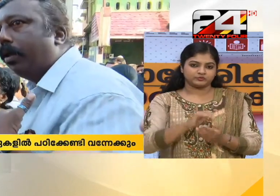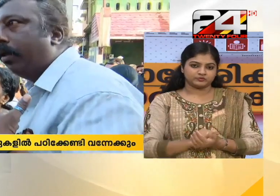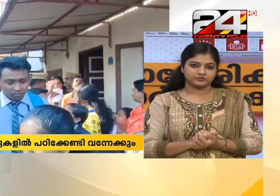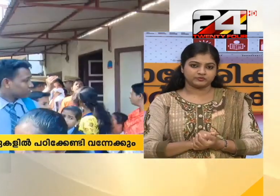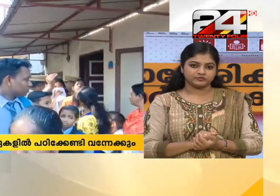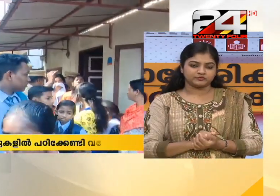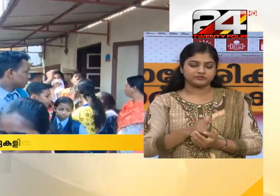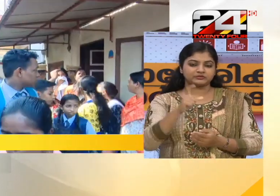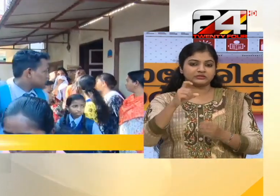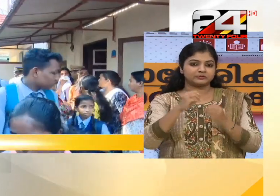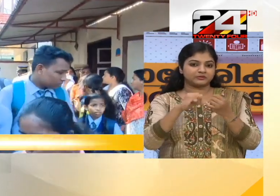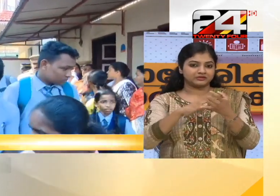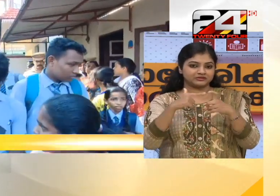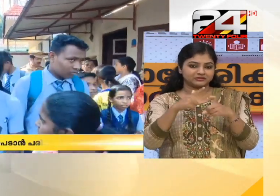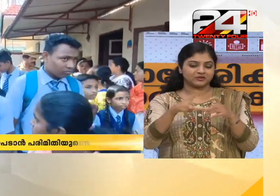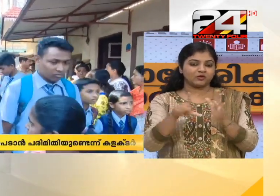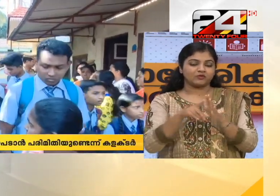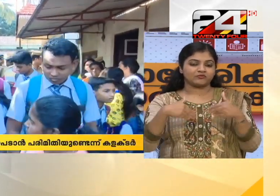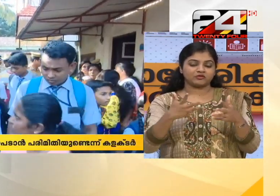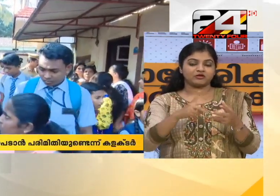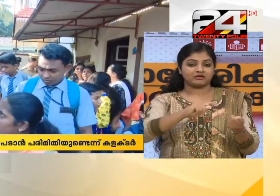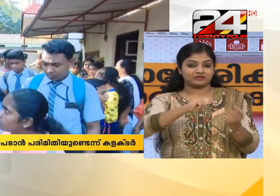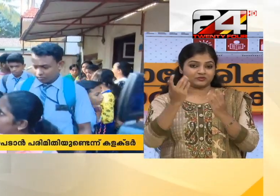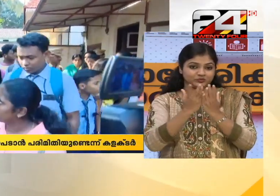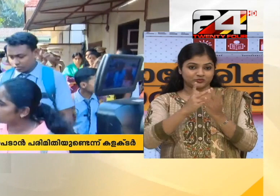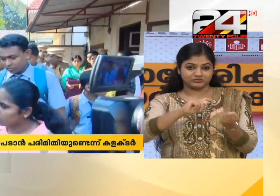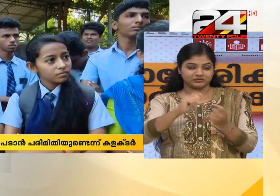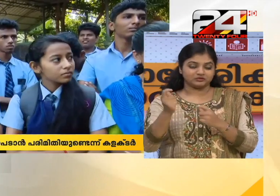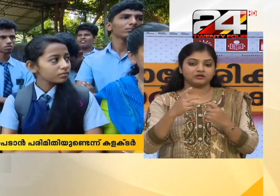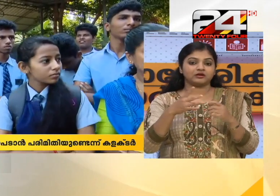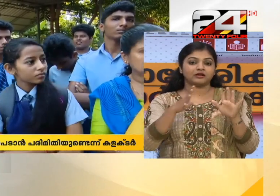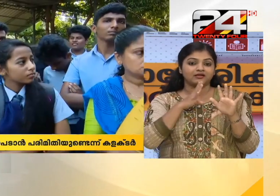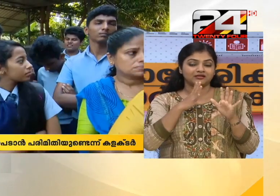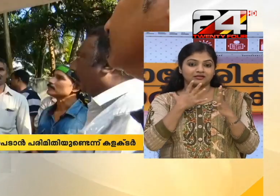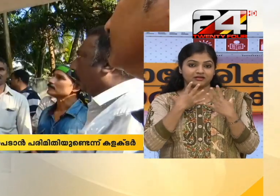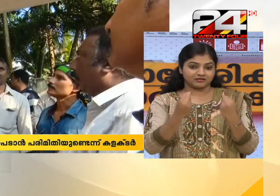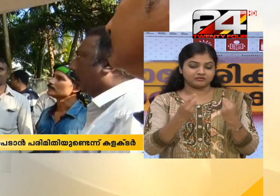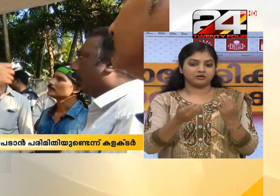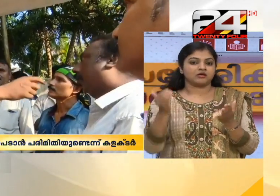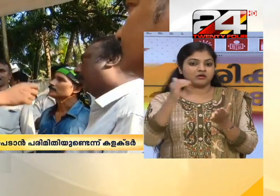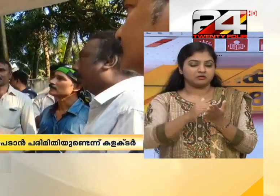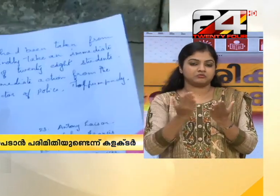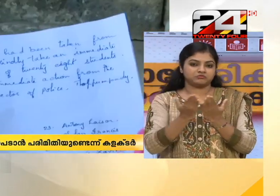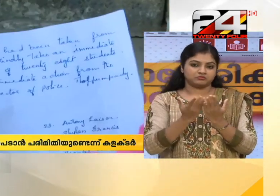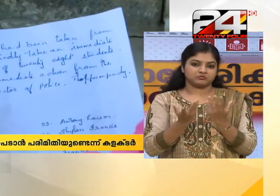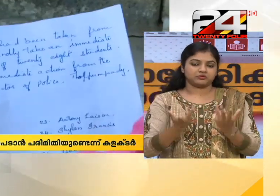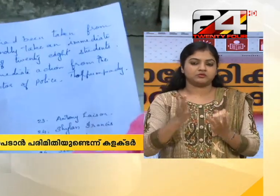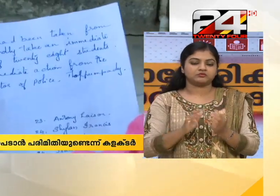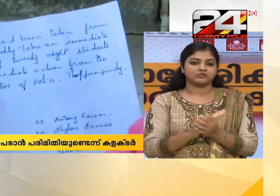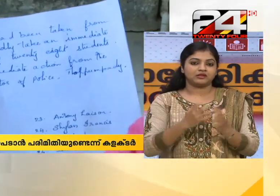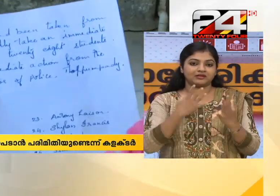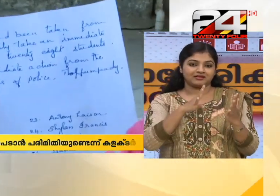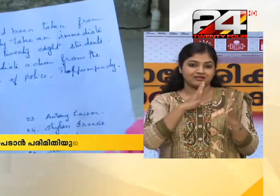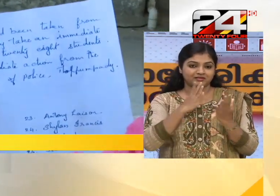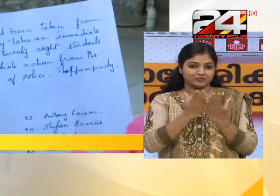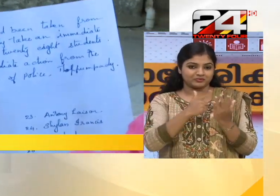ആർക്കുമില്ല. CBSE നിയമപ്രകാരം കുട്ടികളെ മറ്റൊരു സ്കൂളിലേക്ക് മാറ്റണമെങ്കിൽ 9-ഉം 10-ഉം ക്ലാസുകളിൽ വീണ്ടും പഠിക്കേണ്ടി വന്നേക്കും. 9-ാം ക്ലാസ് വരെ